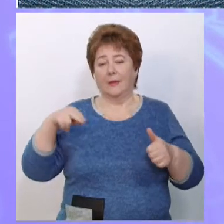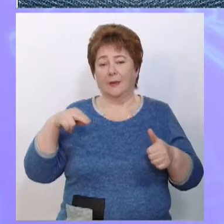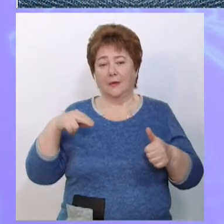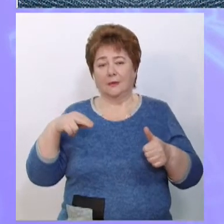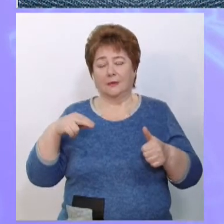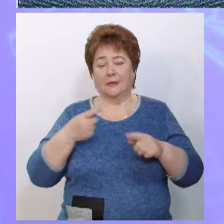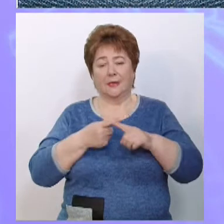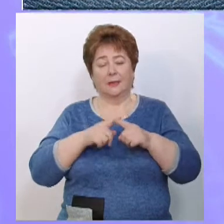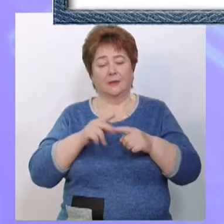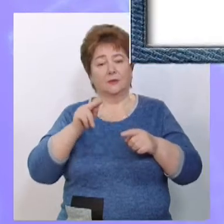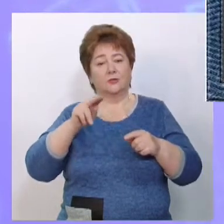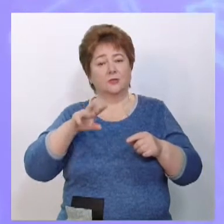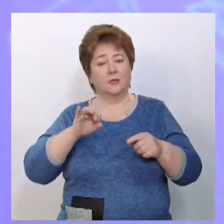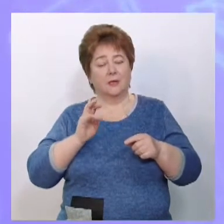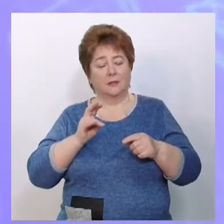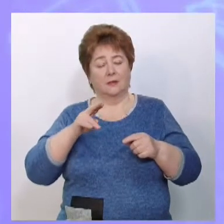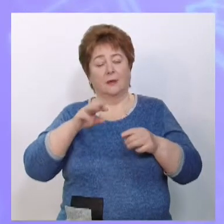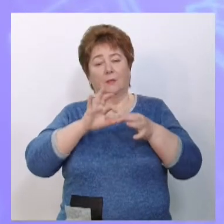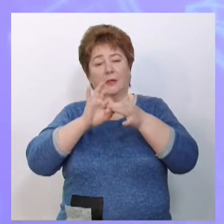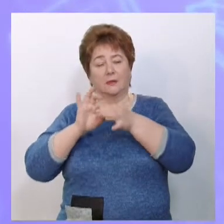прилагательное – это член предложения.